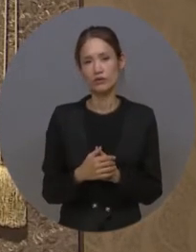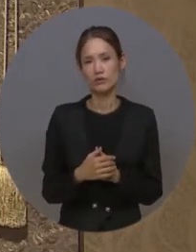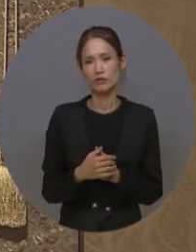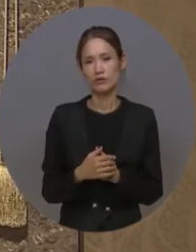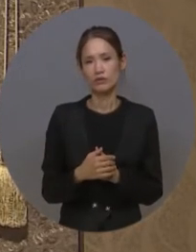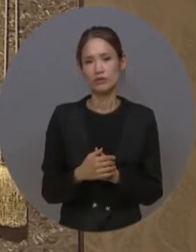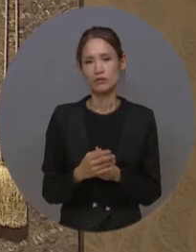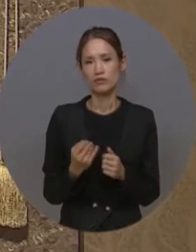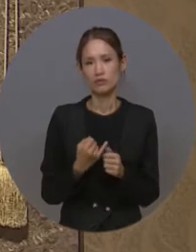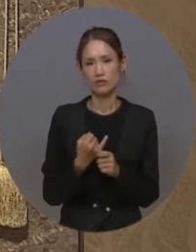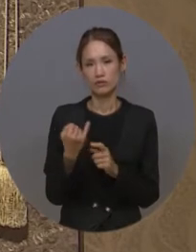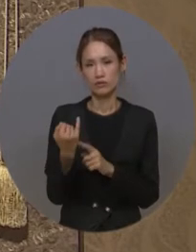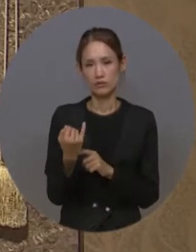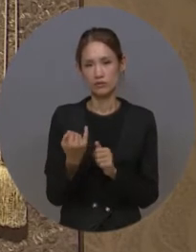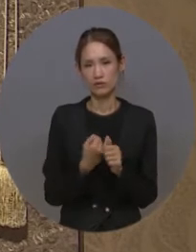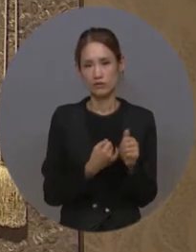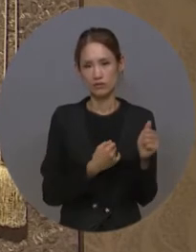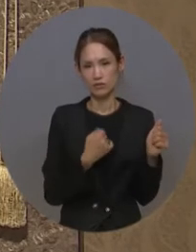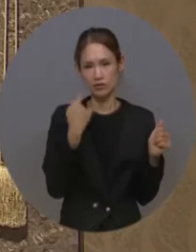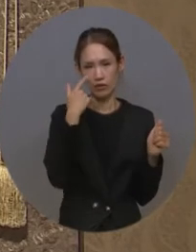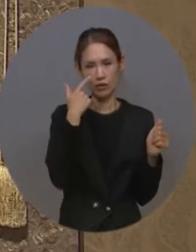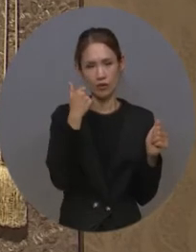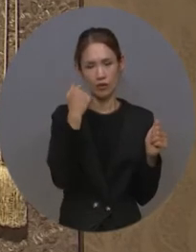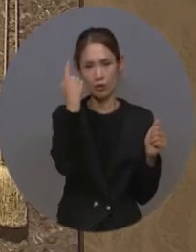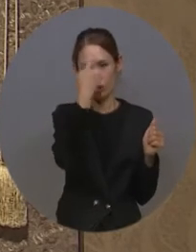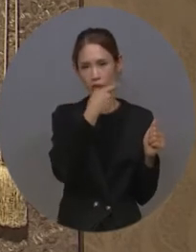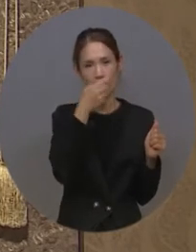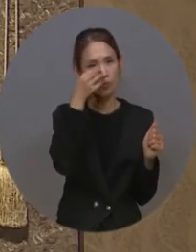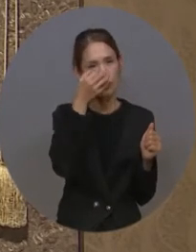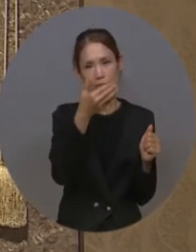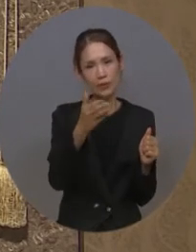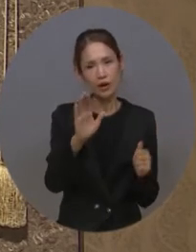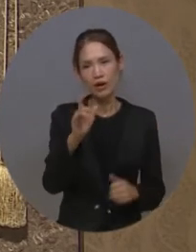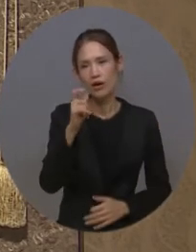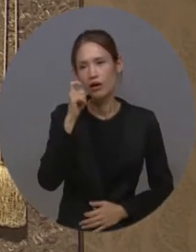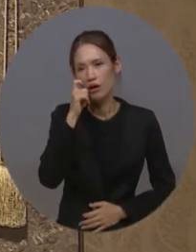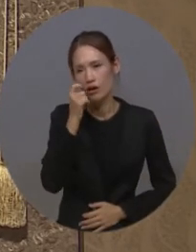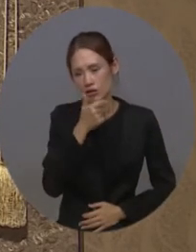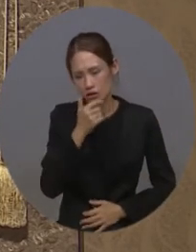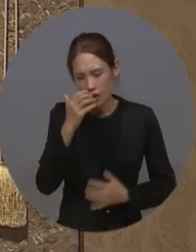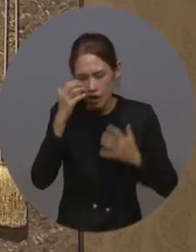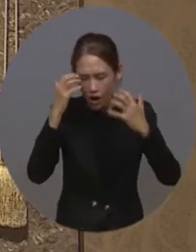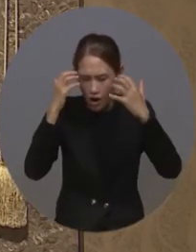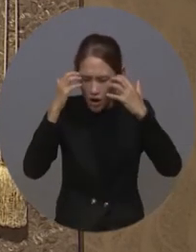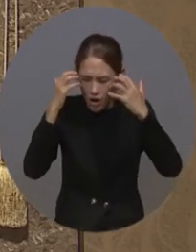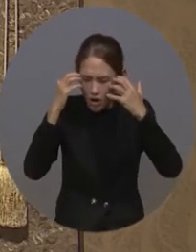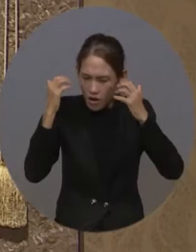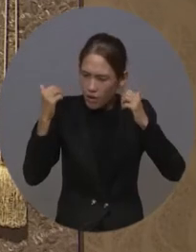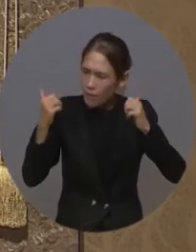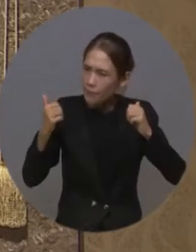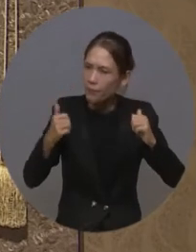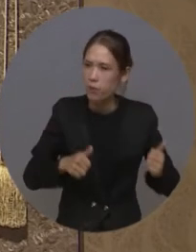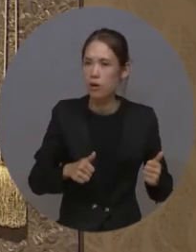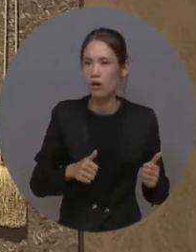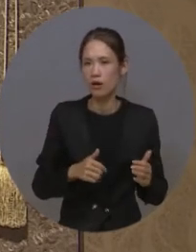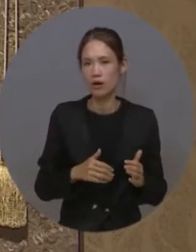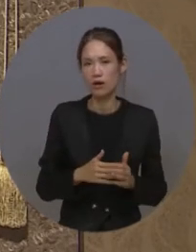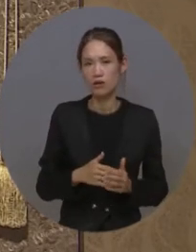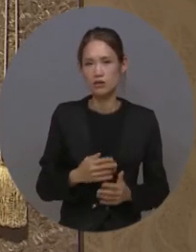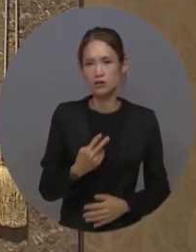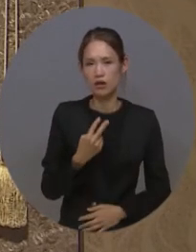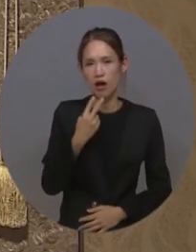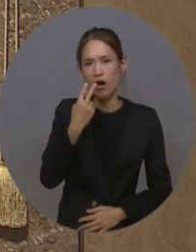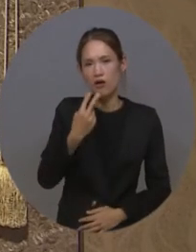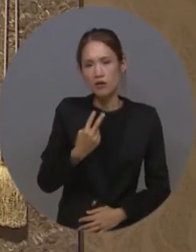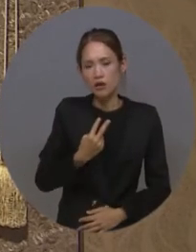아내가 아이들한테 아빠 얼굴을 못 보여줬대. 너무 너무 고통스러운 모습으로 죽어서. 예. 그러니까 숨을 쉬려고